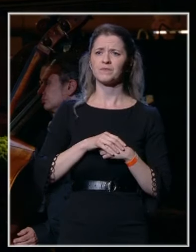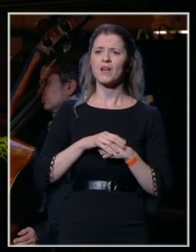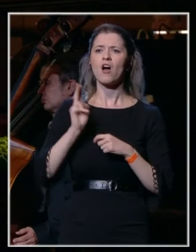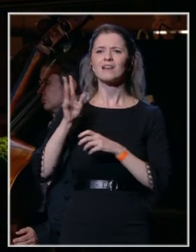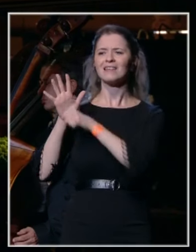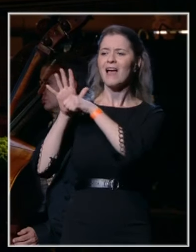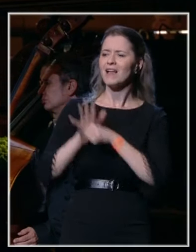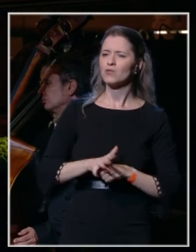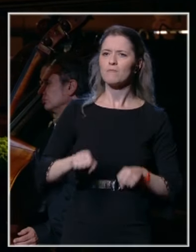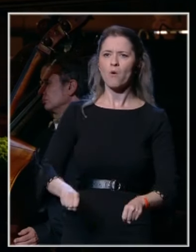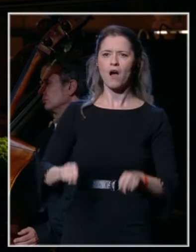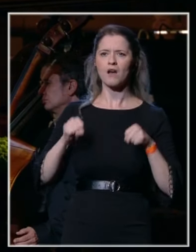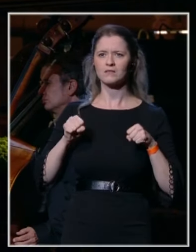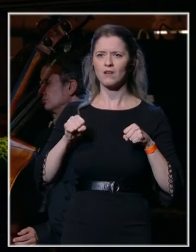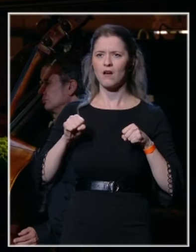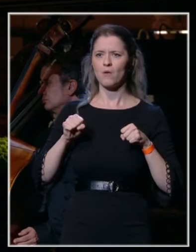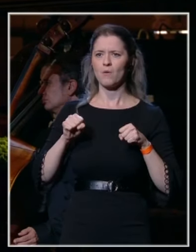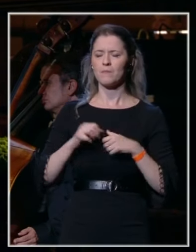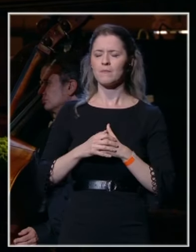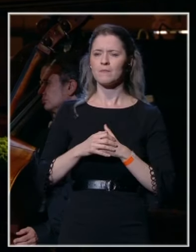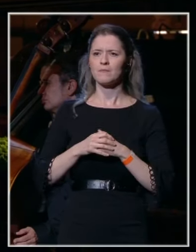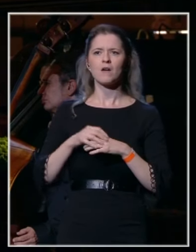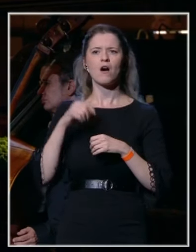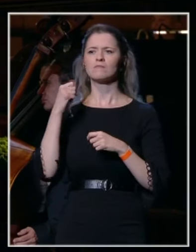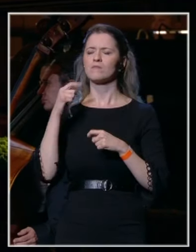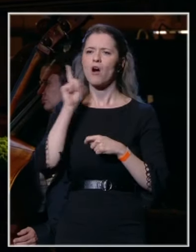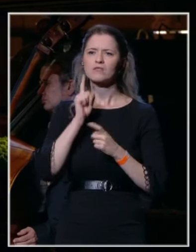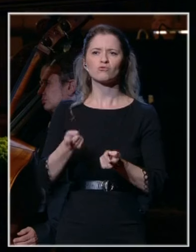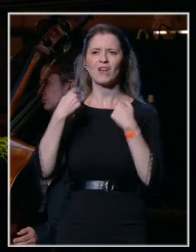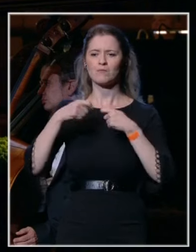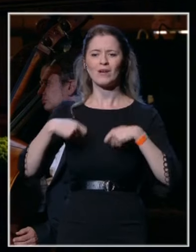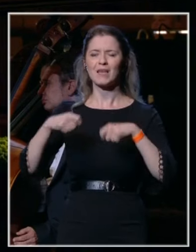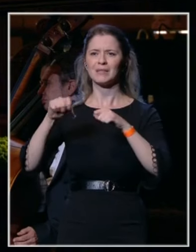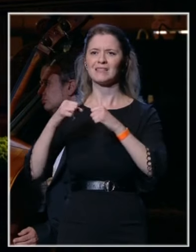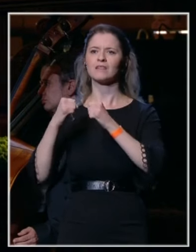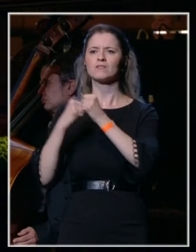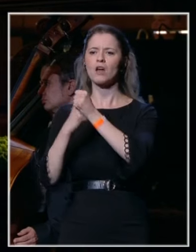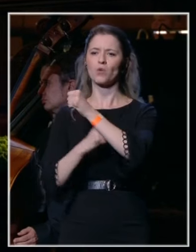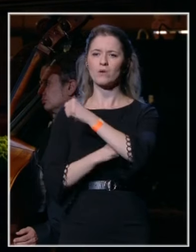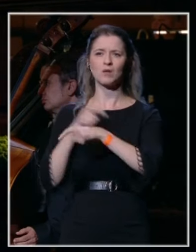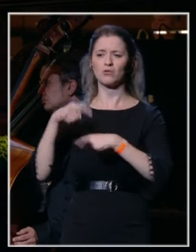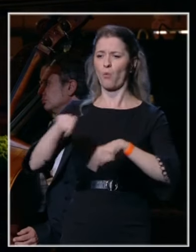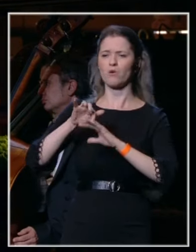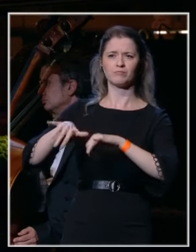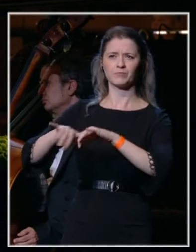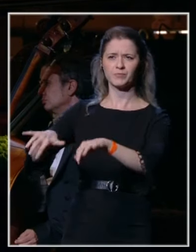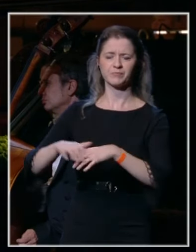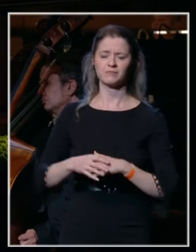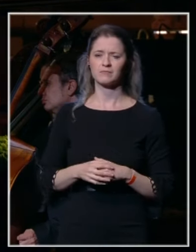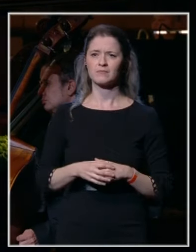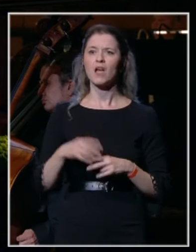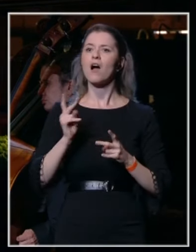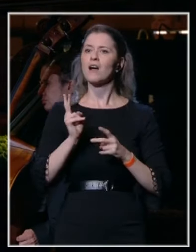elnyomó hatalom hazugságból épített tartó oszlopait. Akik először kezdték ki